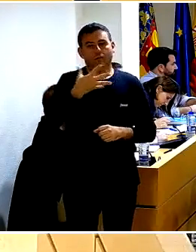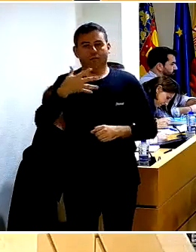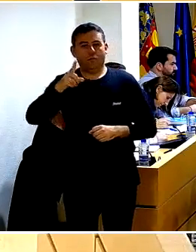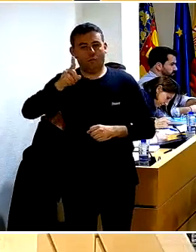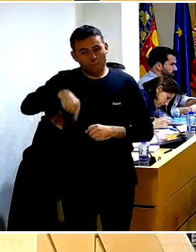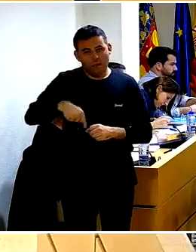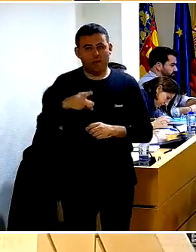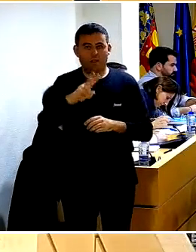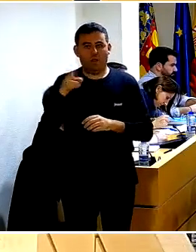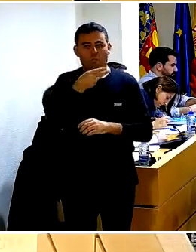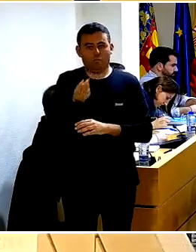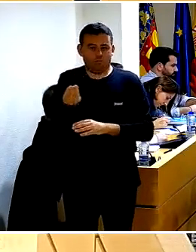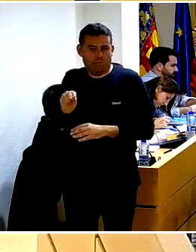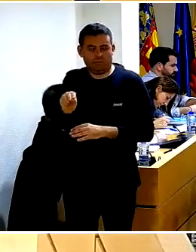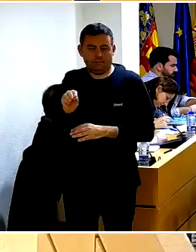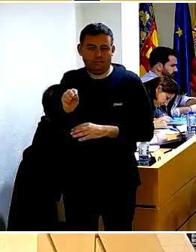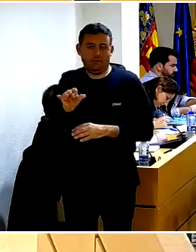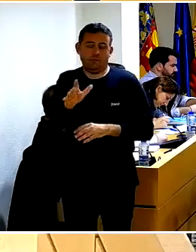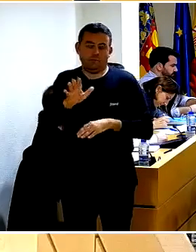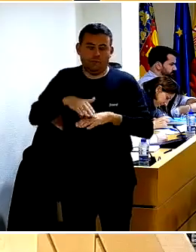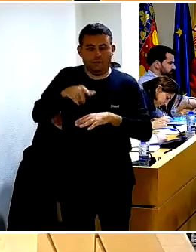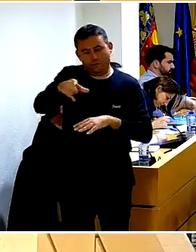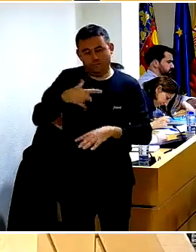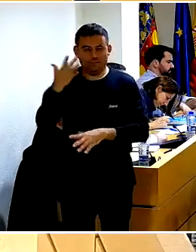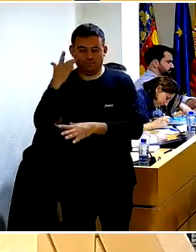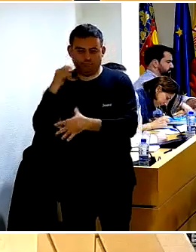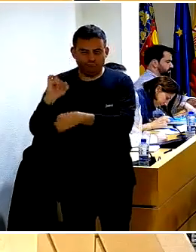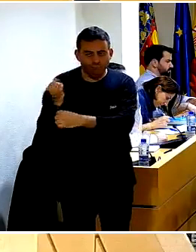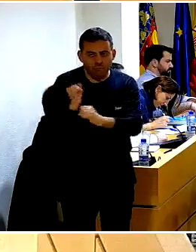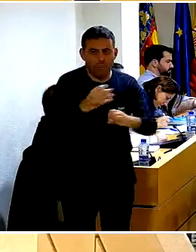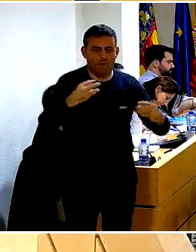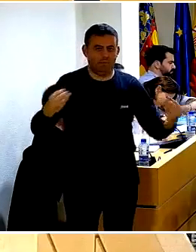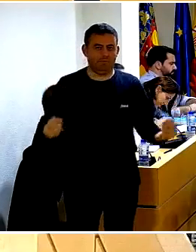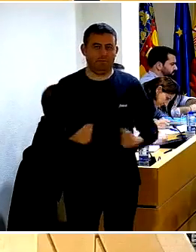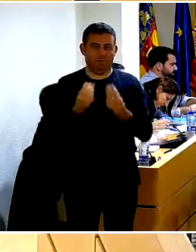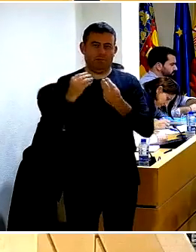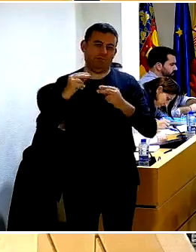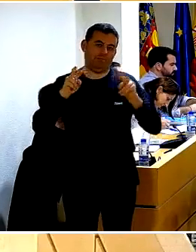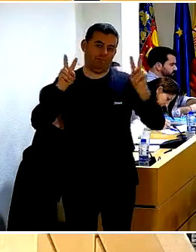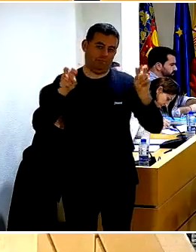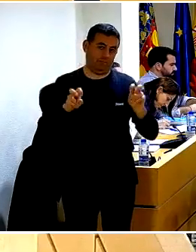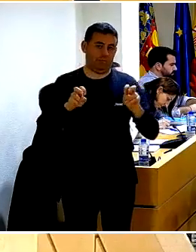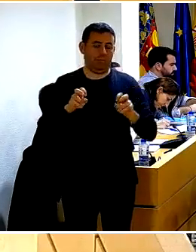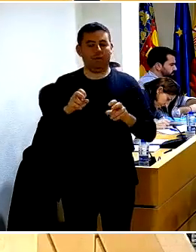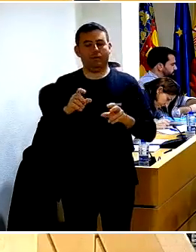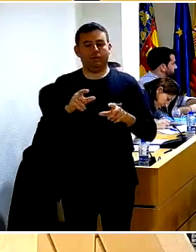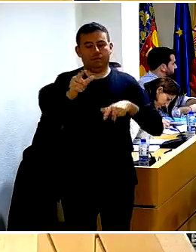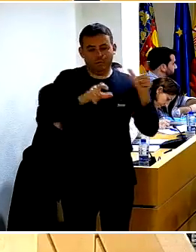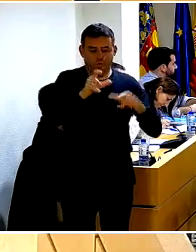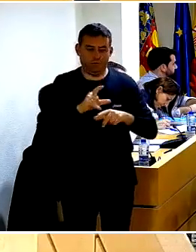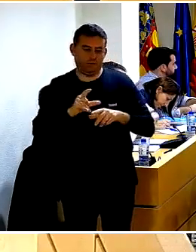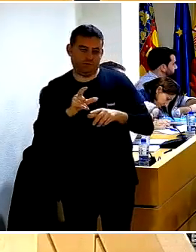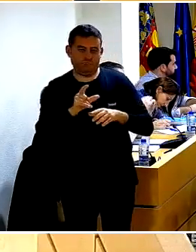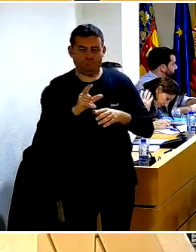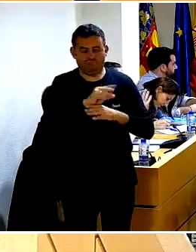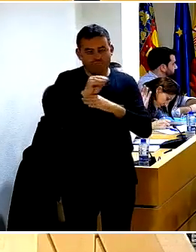justificada bàsicament per la contractació de més personal per a millorar el servei de la ciutadania. En jardineria,